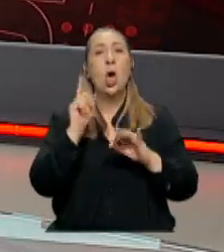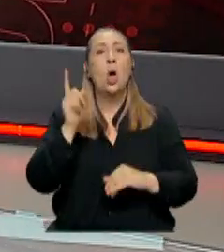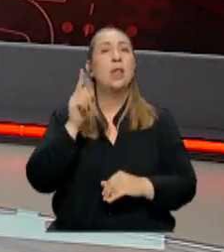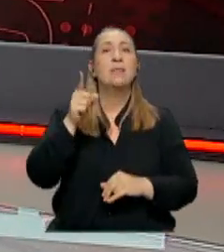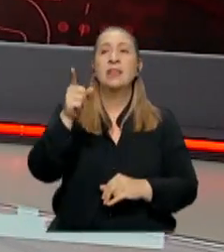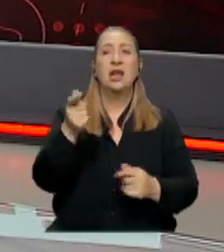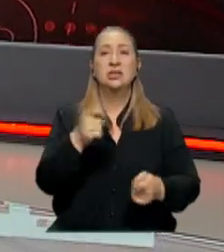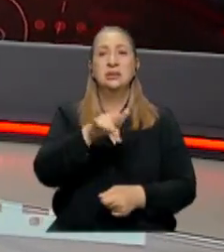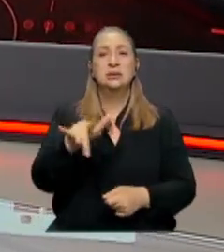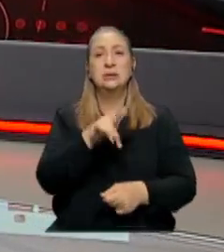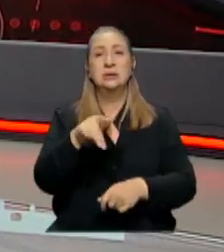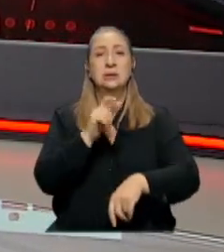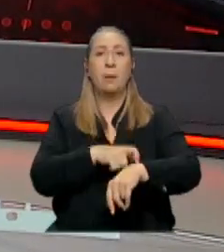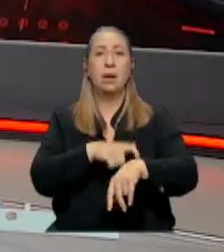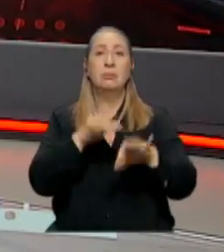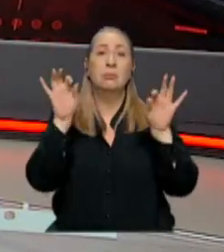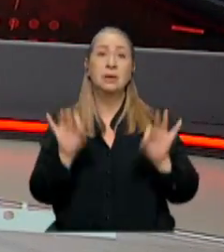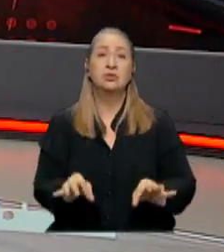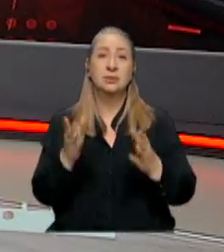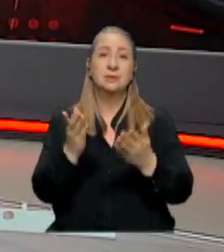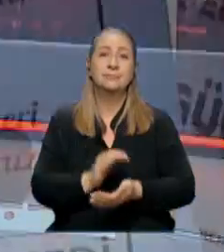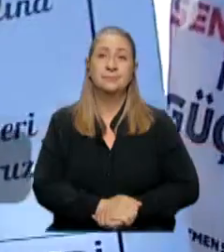de işsizlik sezonu açıldı.